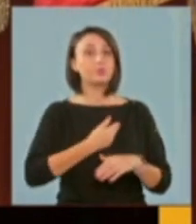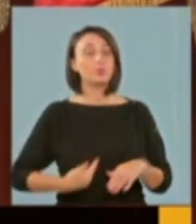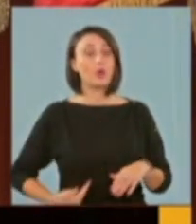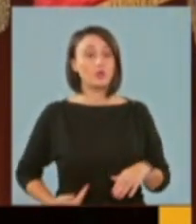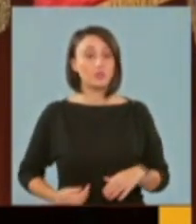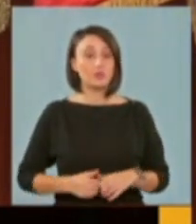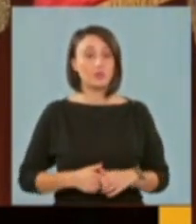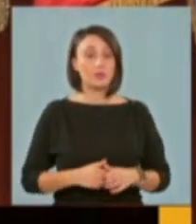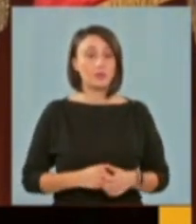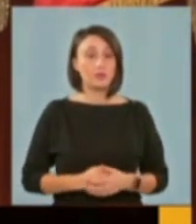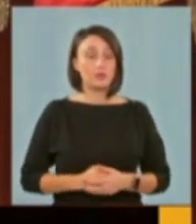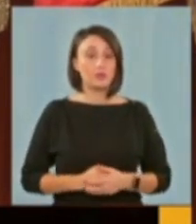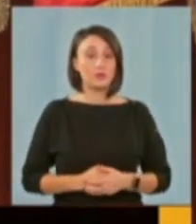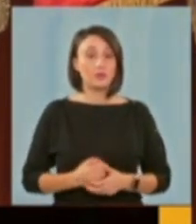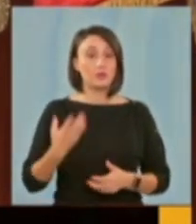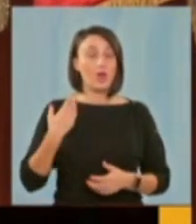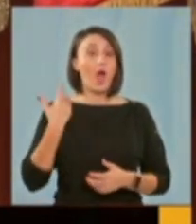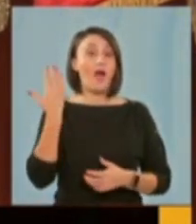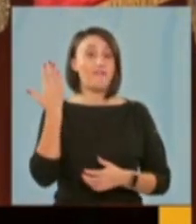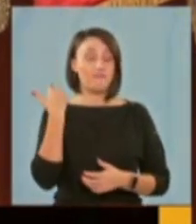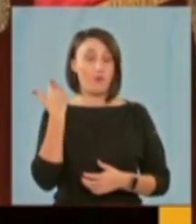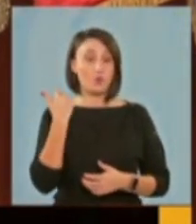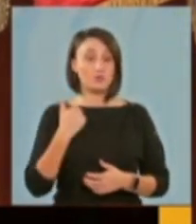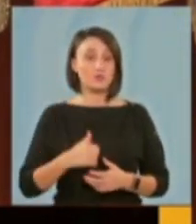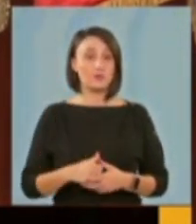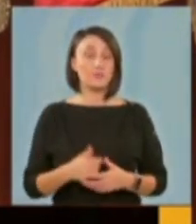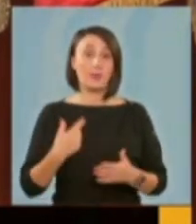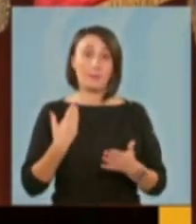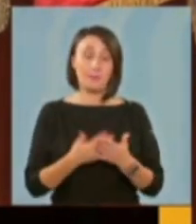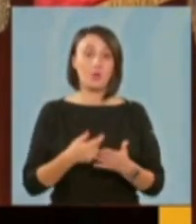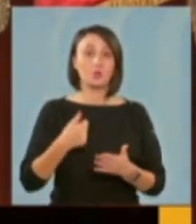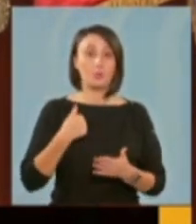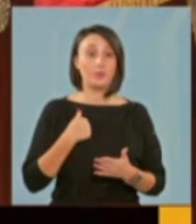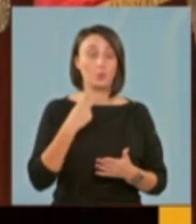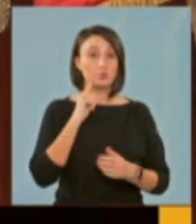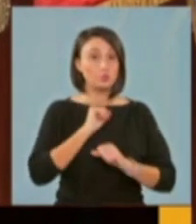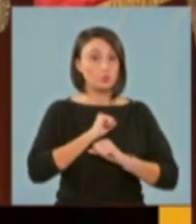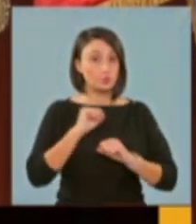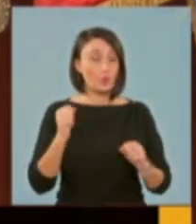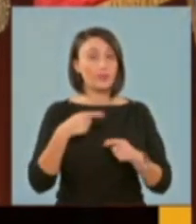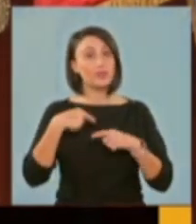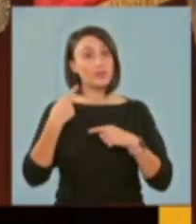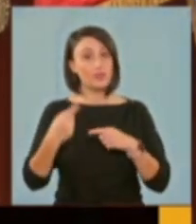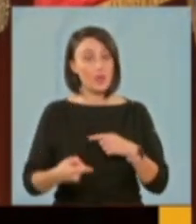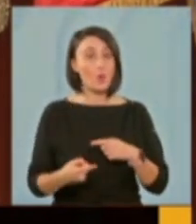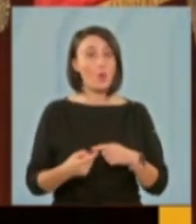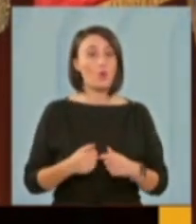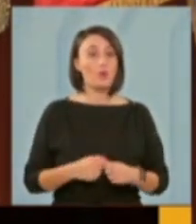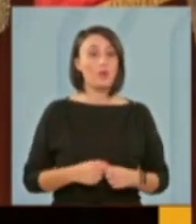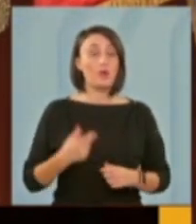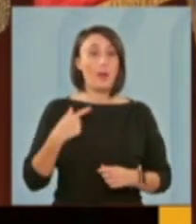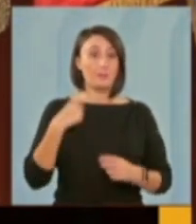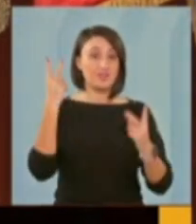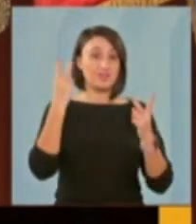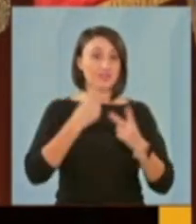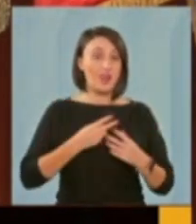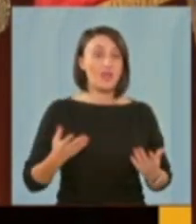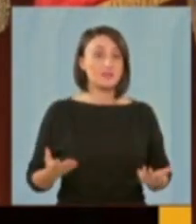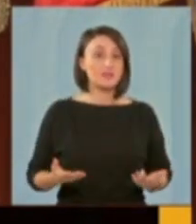București. A fost pentru mine un șoc, dar dincolo de asta mi-am dat